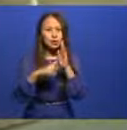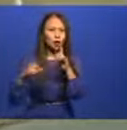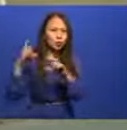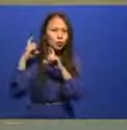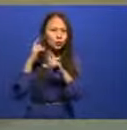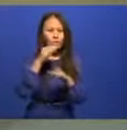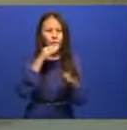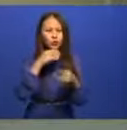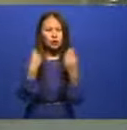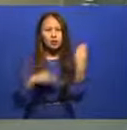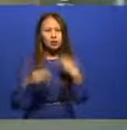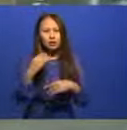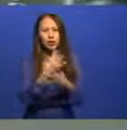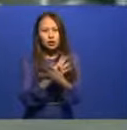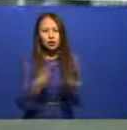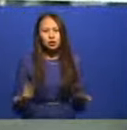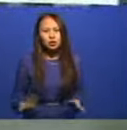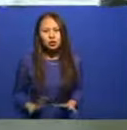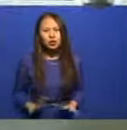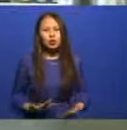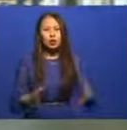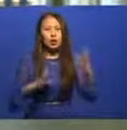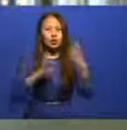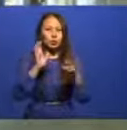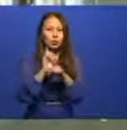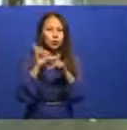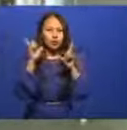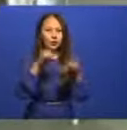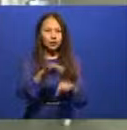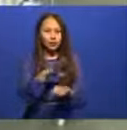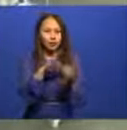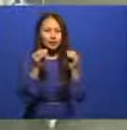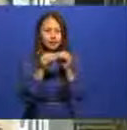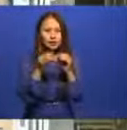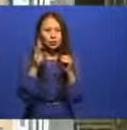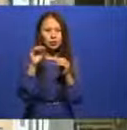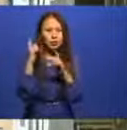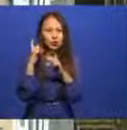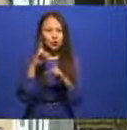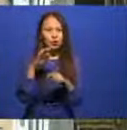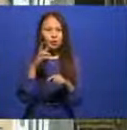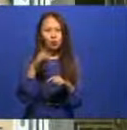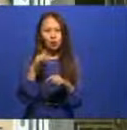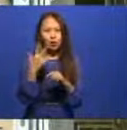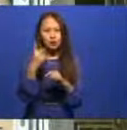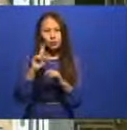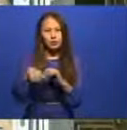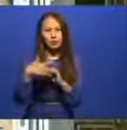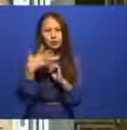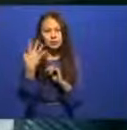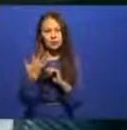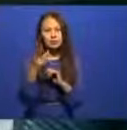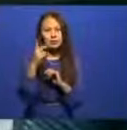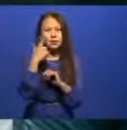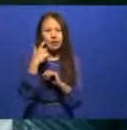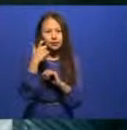пен киім-кешек және тұрмыстық заттар тиелген автокеруен жолға шықты. 10 тонна, 13,5 тонна қант, 3 тонна макарон өнімдері мен